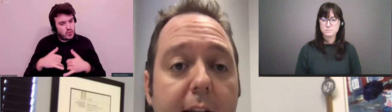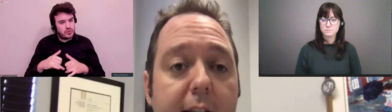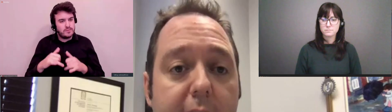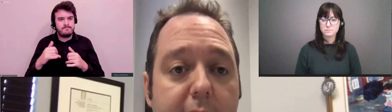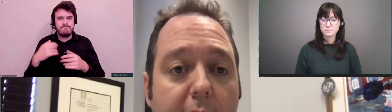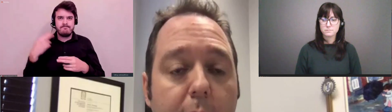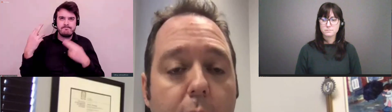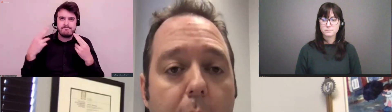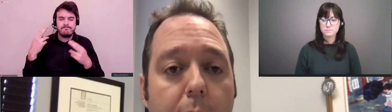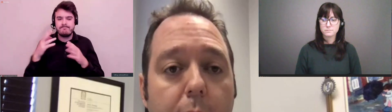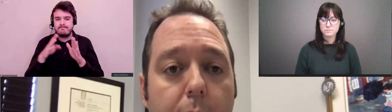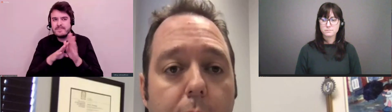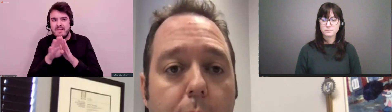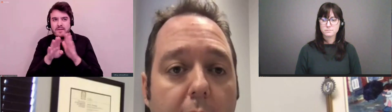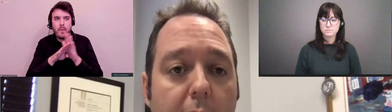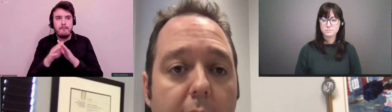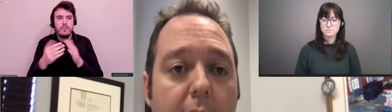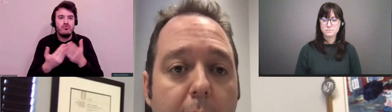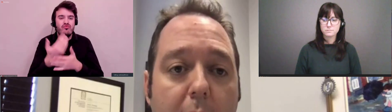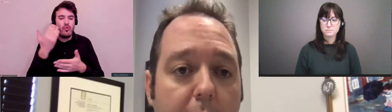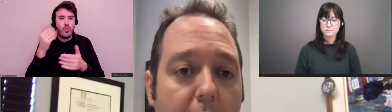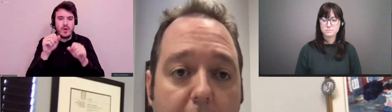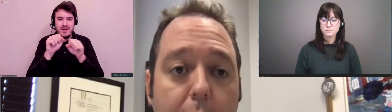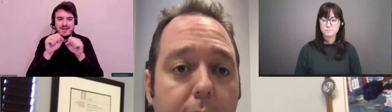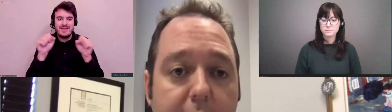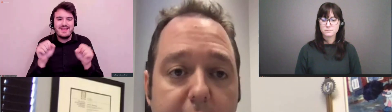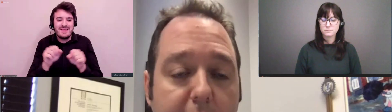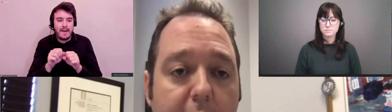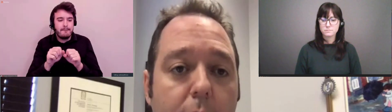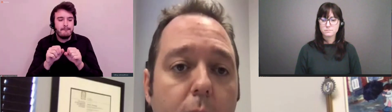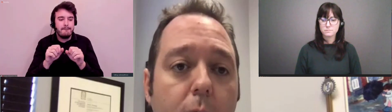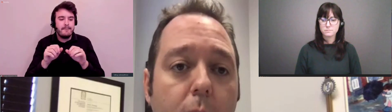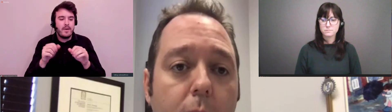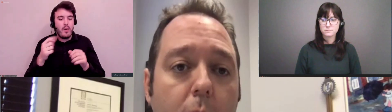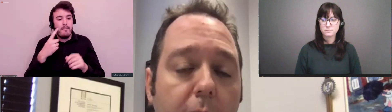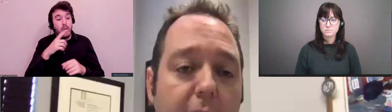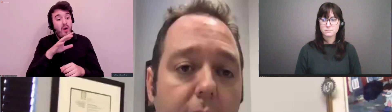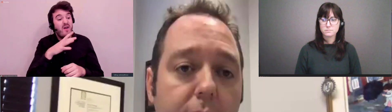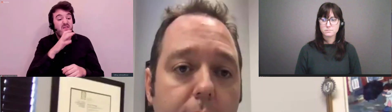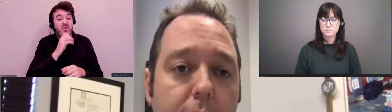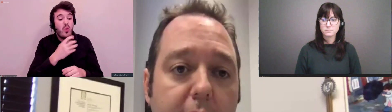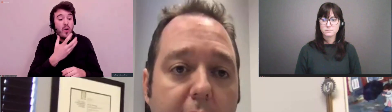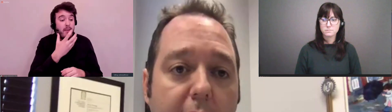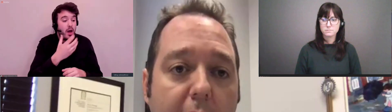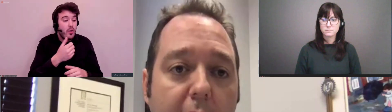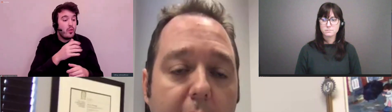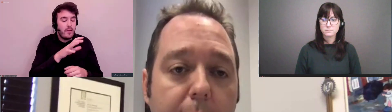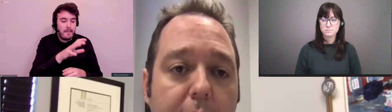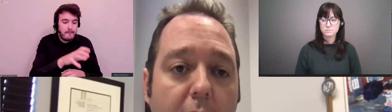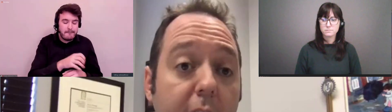développer des systèmes où on peut même reprocesser ou trouver une source